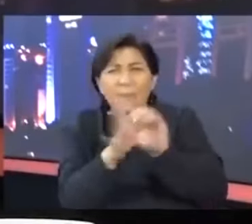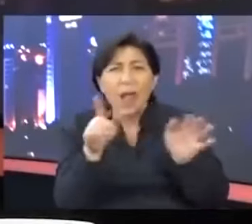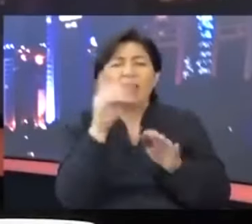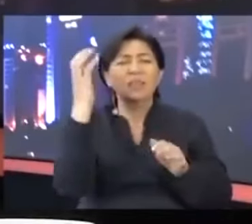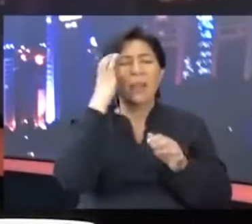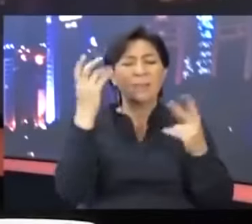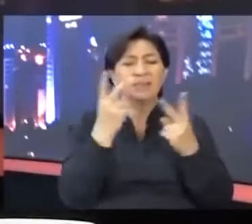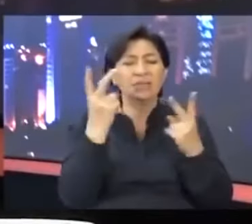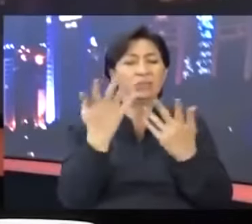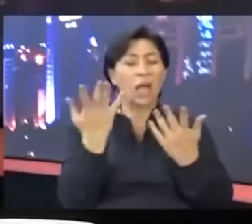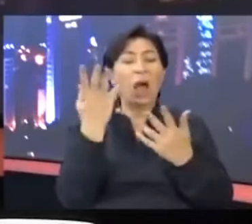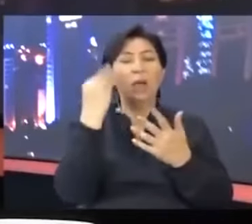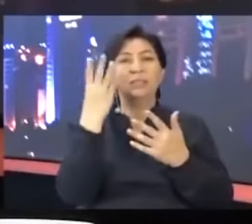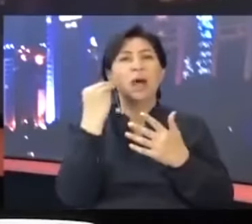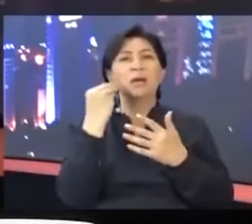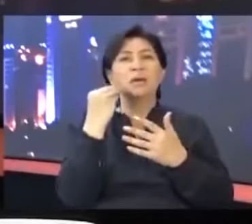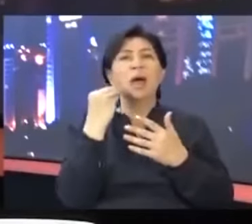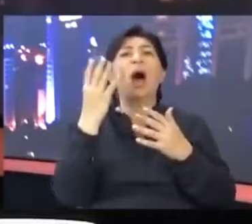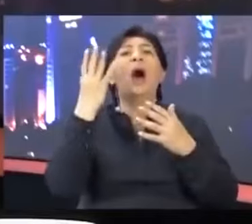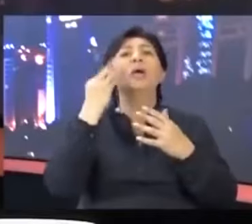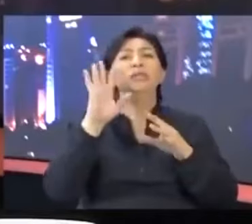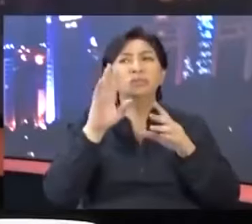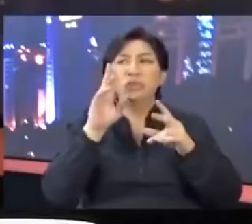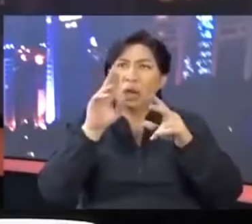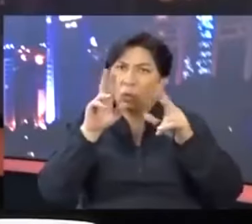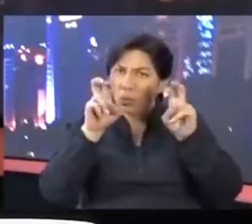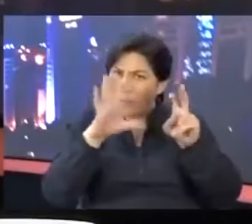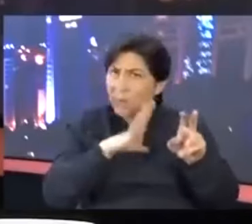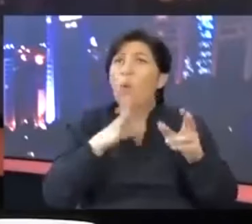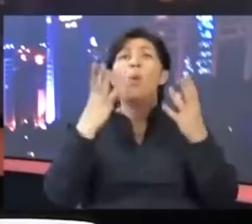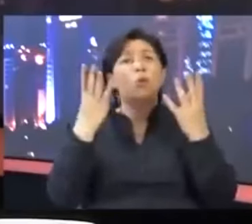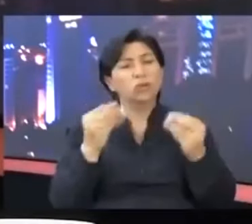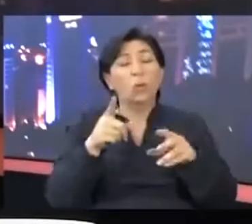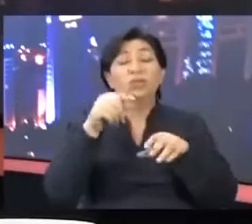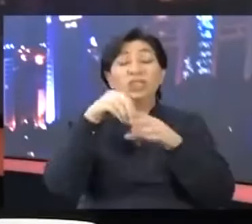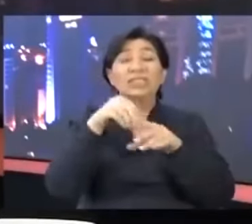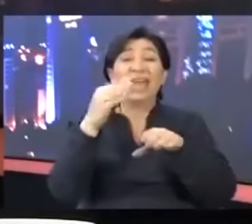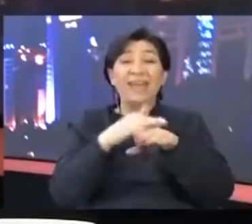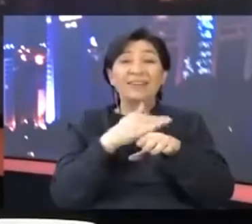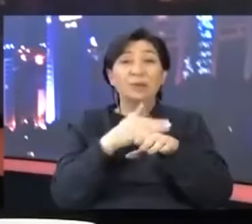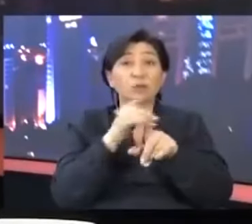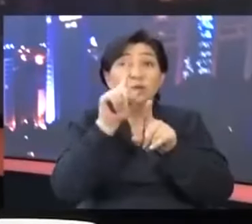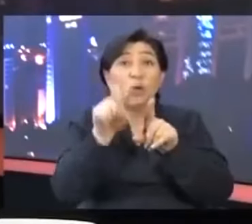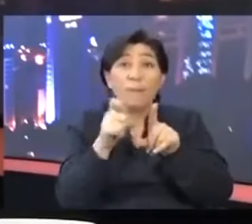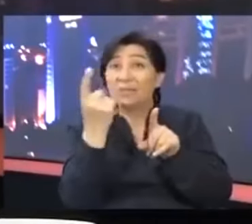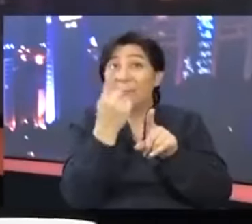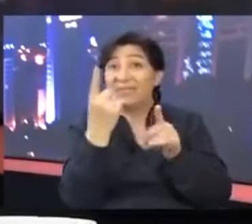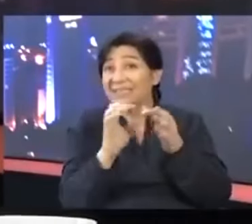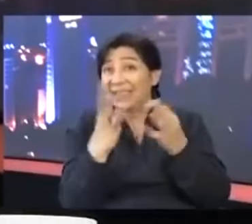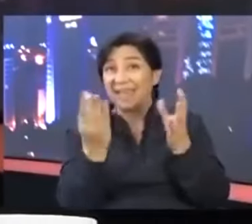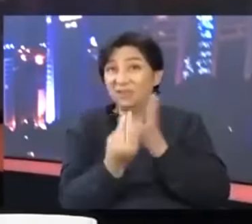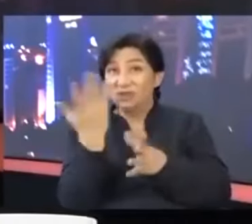temel mesajını anlar anlaşılmayan hususlar kalacak mı Elbette kalacak onun için de yavaş yavaş çal ne güzel Ama sormak için de bir şeyler